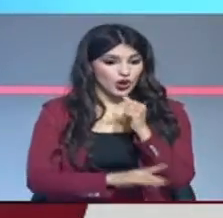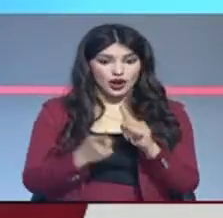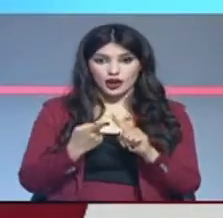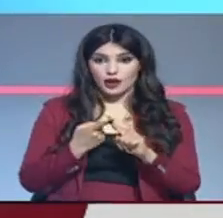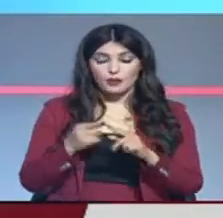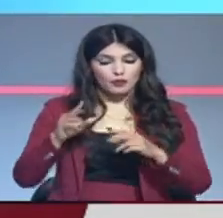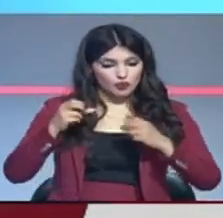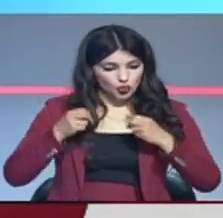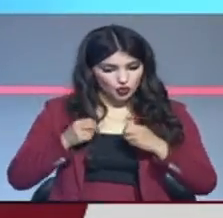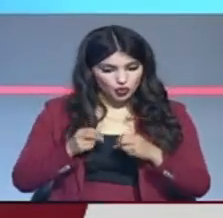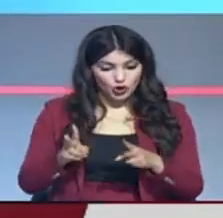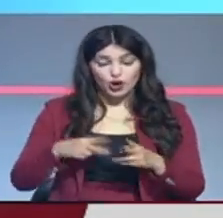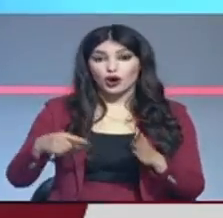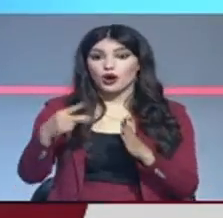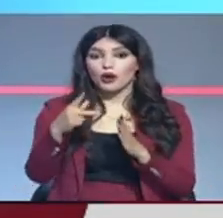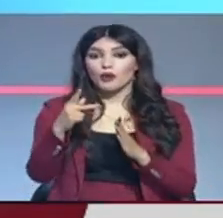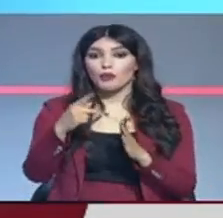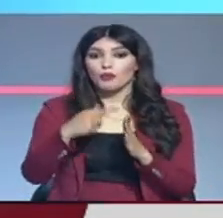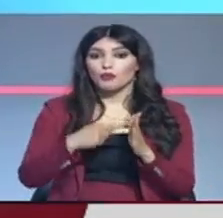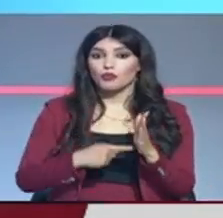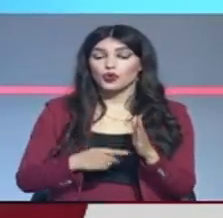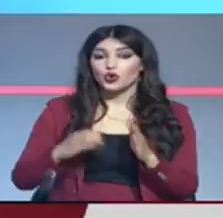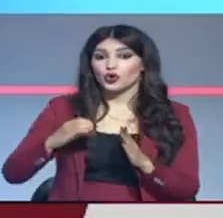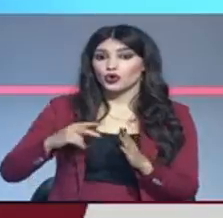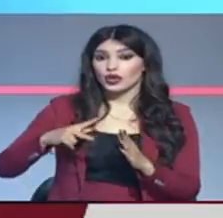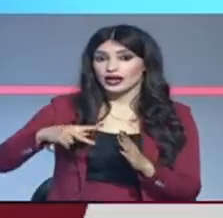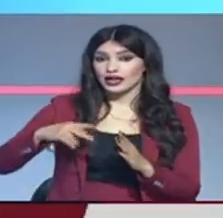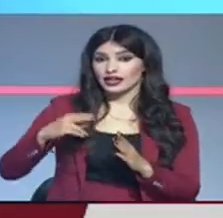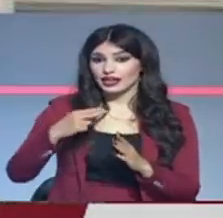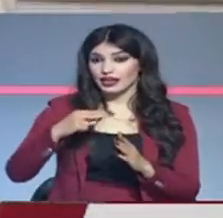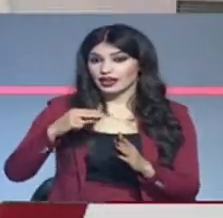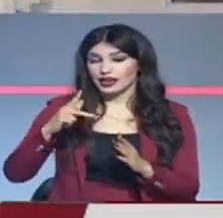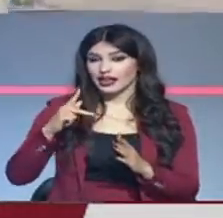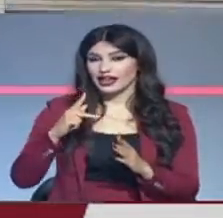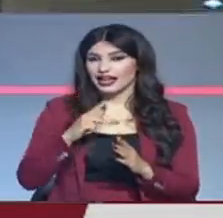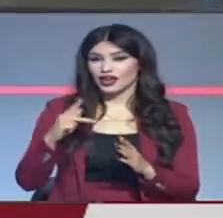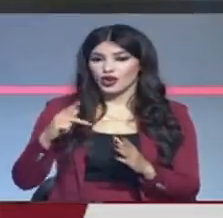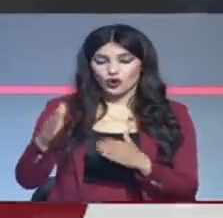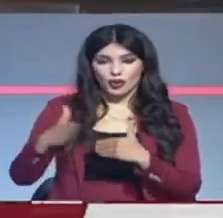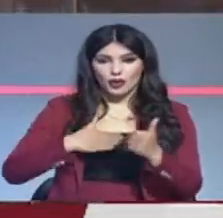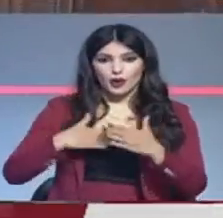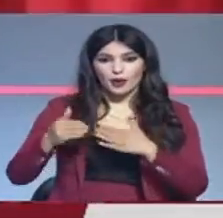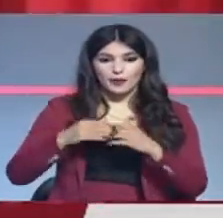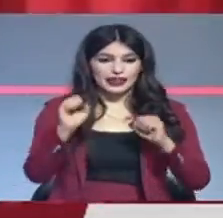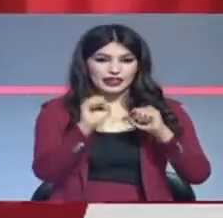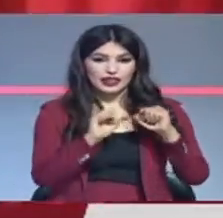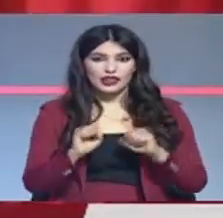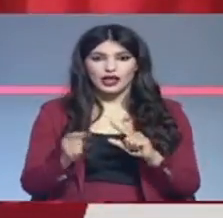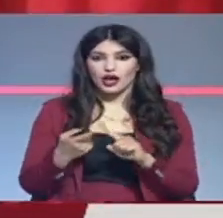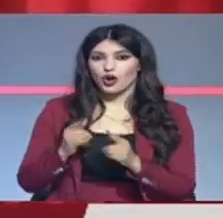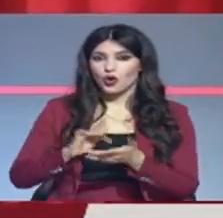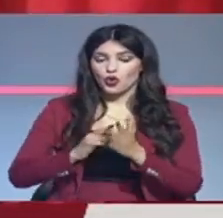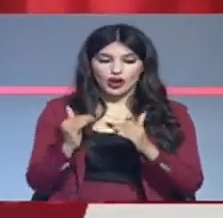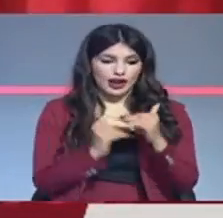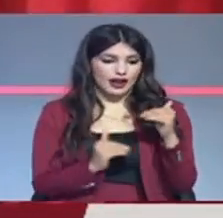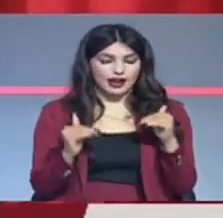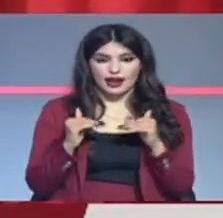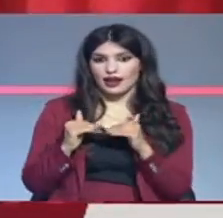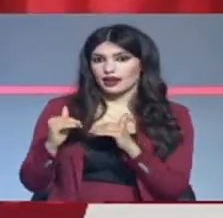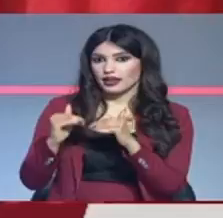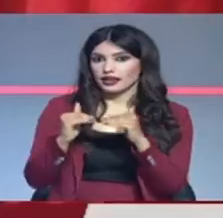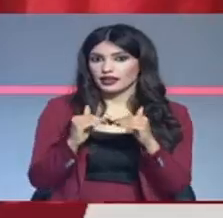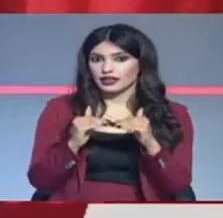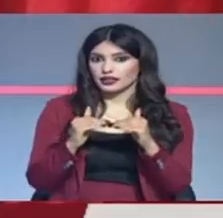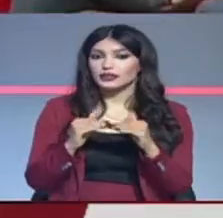بالموافقه على بروتوكول ناغويا بشان الحصول على المواد الجينيه وتقسم العادل والمنصف للمنافع الناشئه